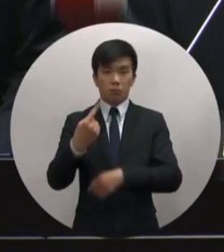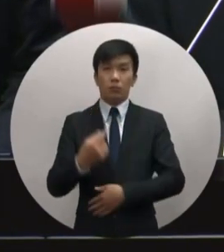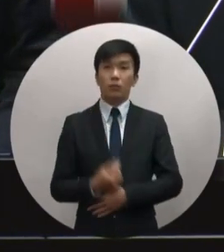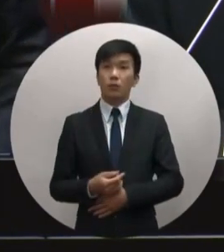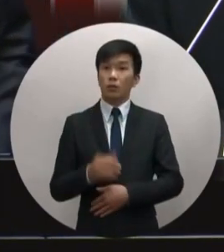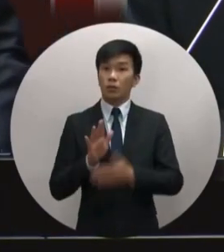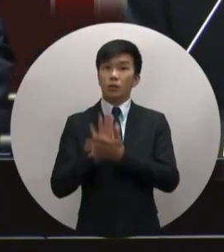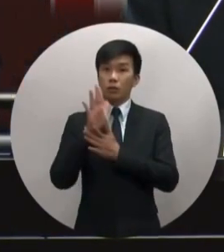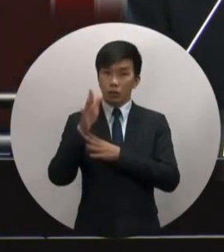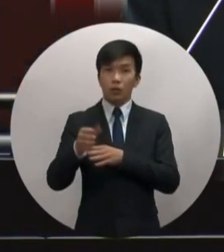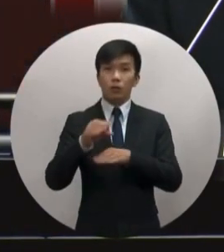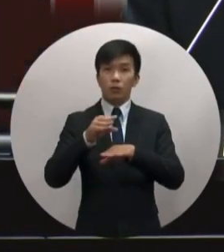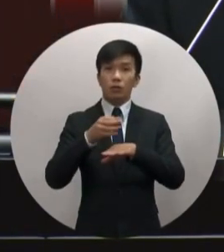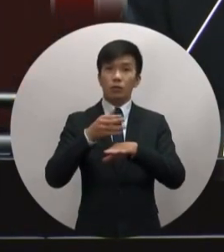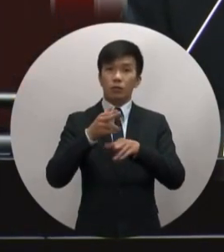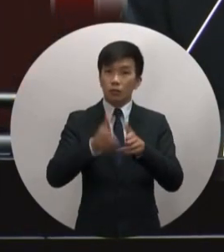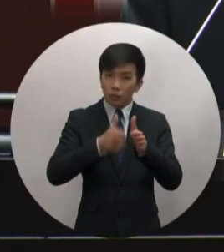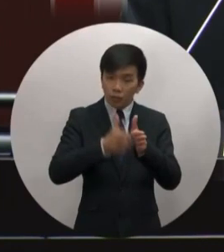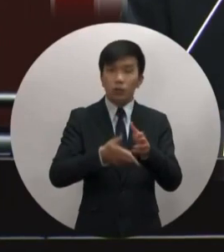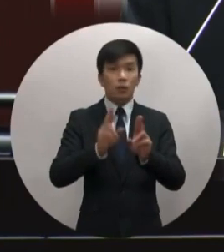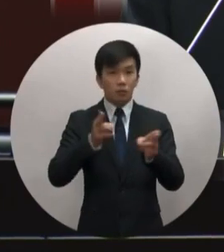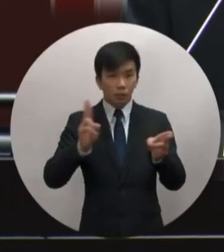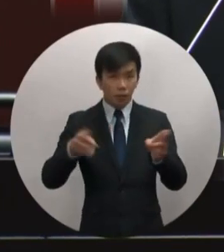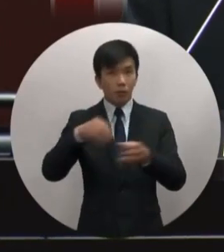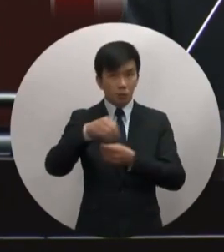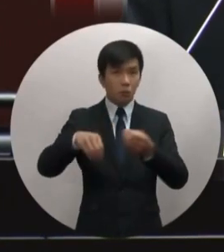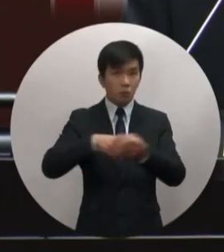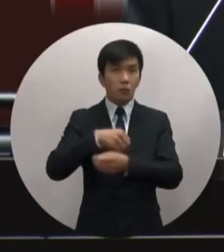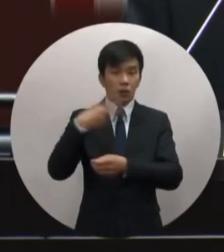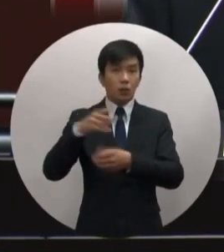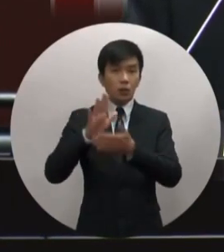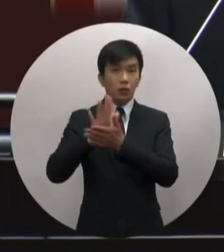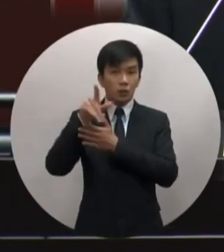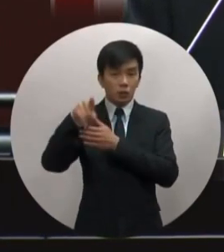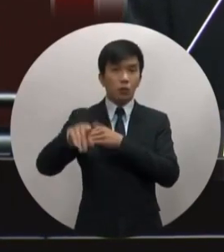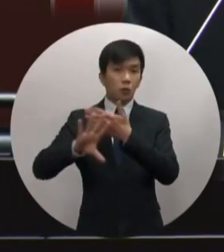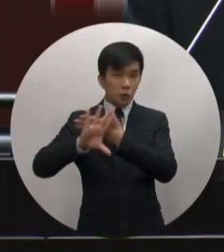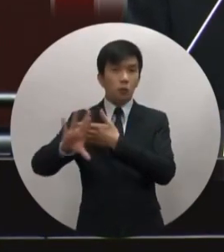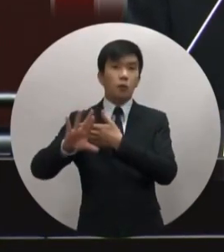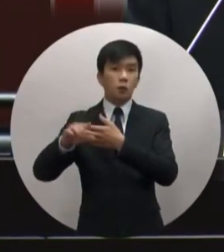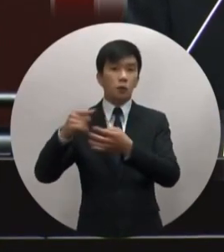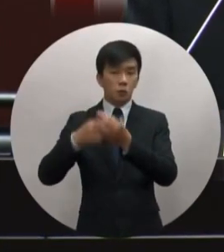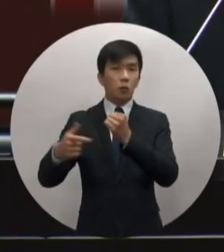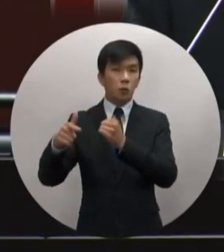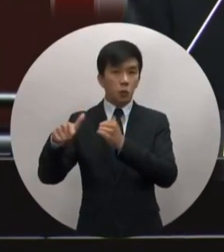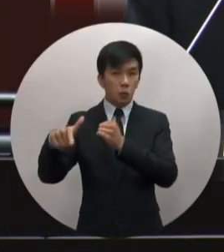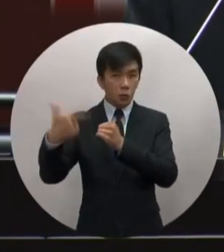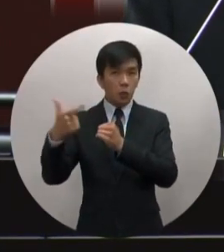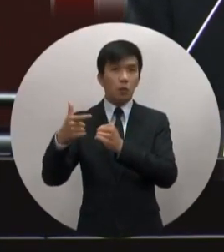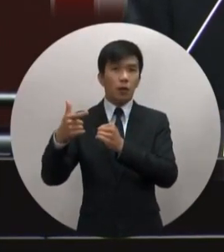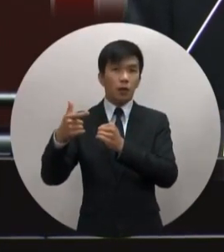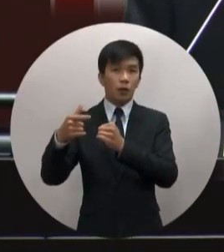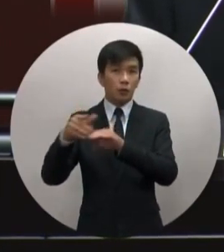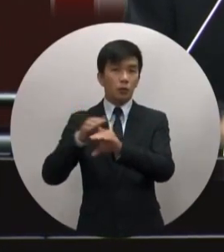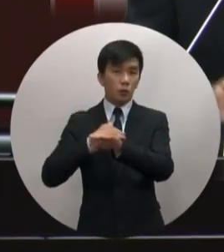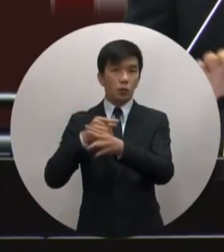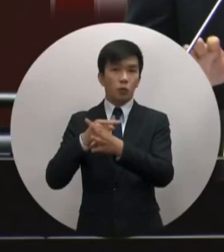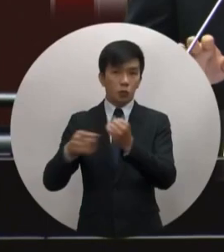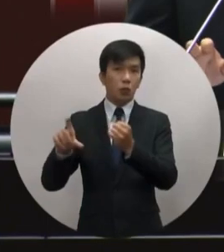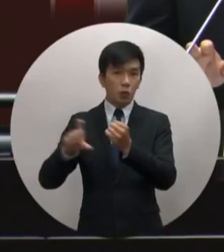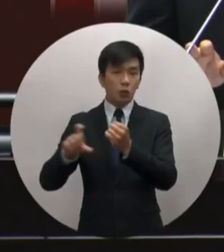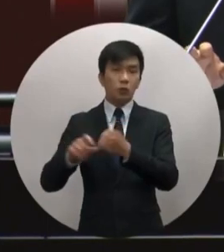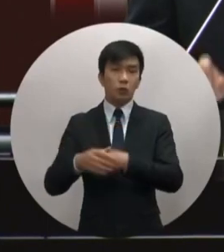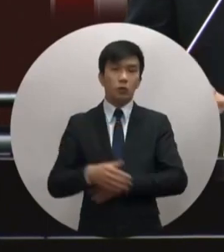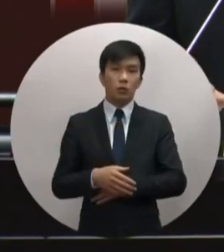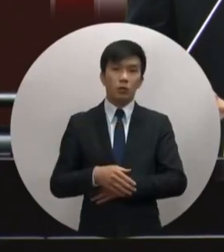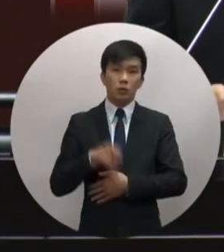這個我想搭配未來的成績列車又另外有600輛60列這樣1000